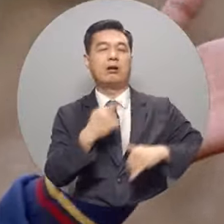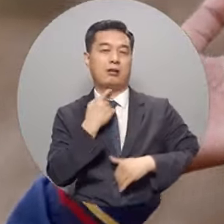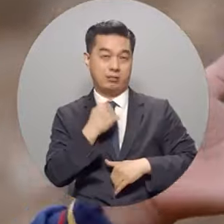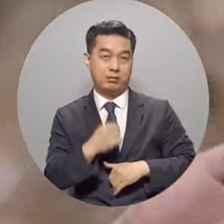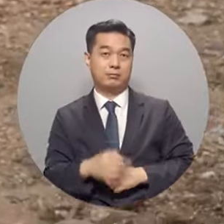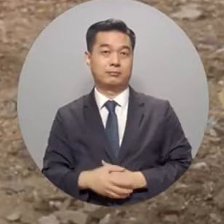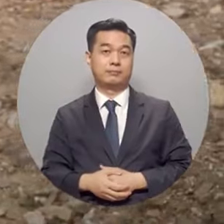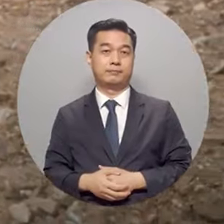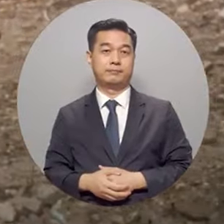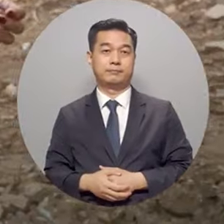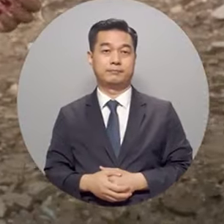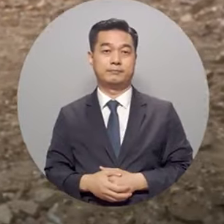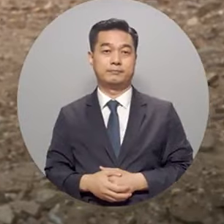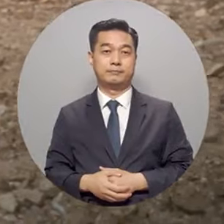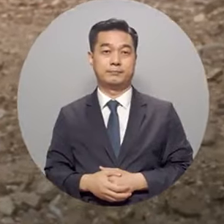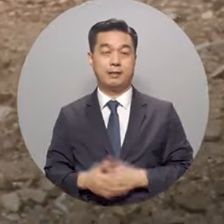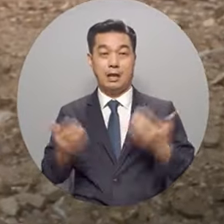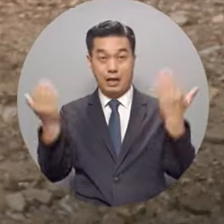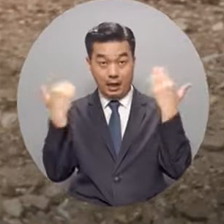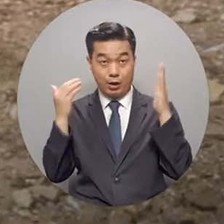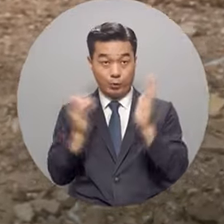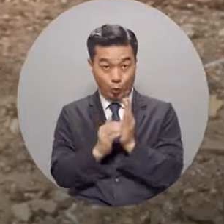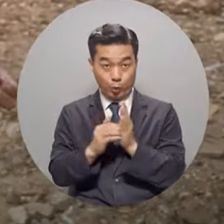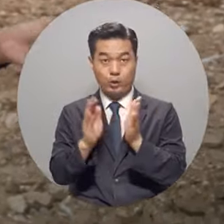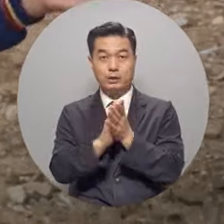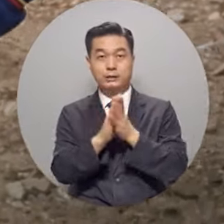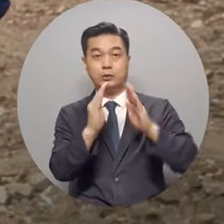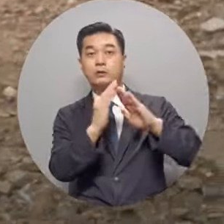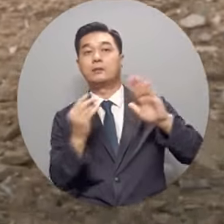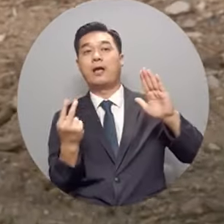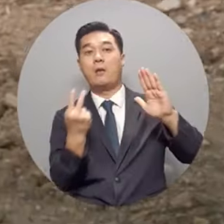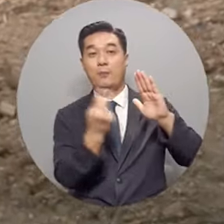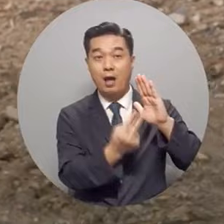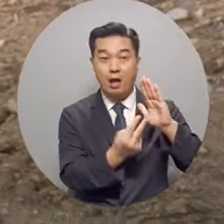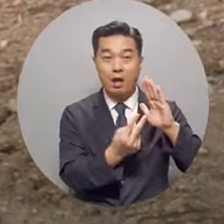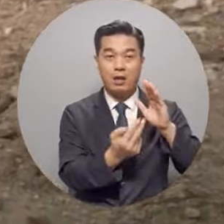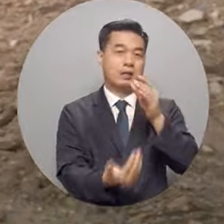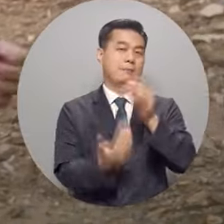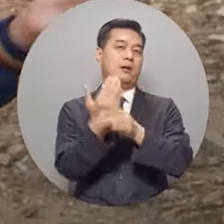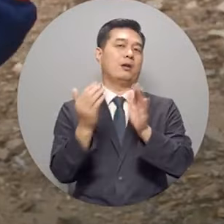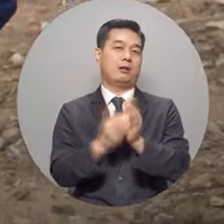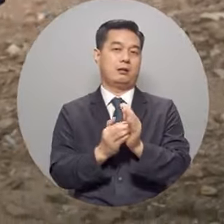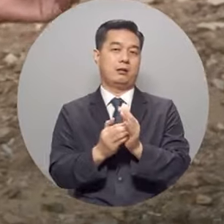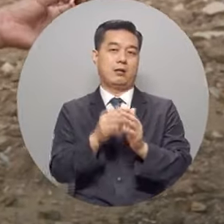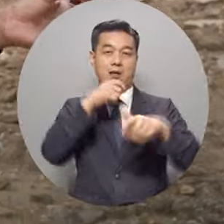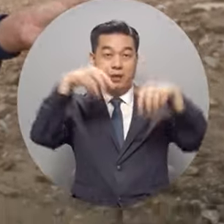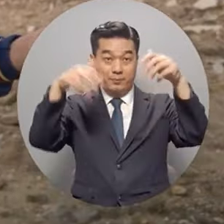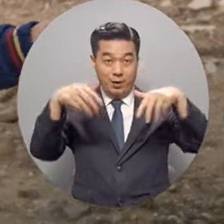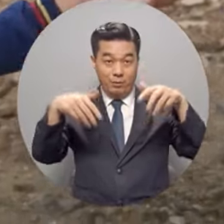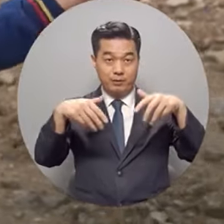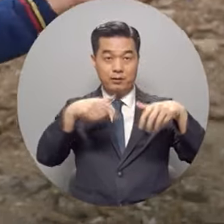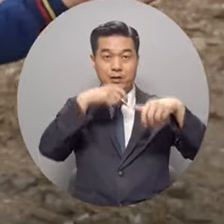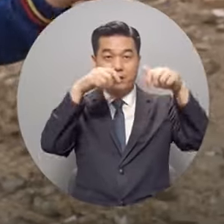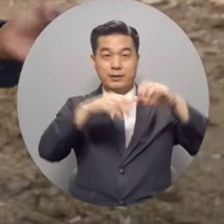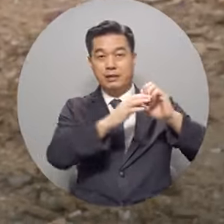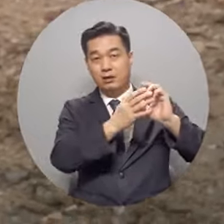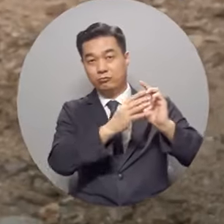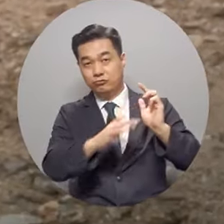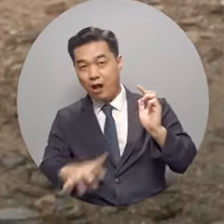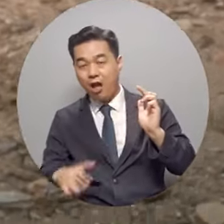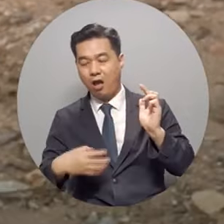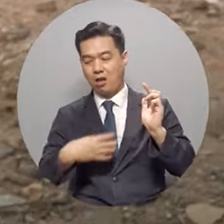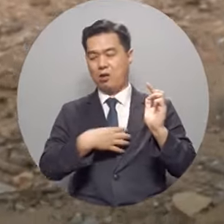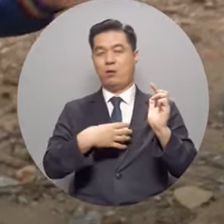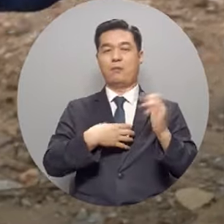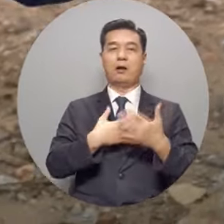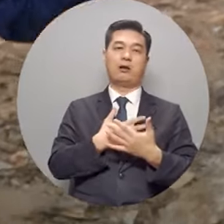아니 이스터 뭐 파니 아버 이스터 콜라 수루 바티오 스쿨마 안데 이 포르나 자다 케리 아버 사티코 거르마 자다 케리 티스테